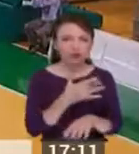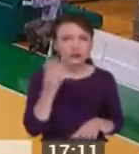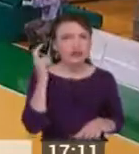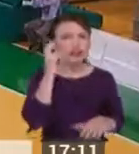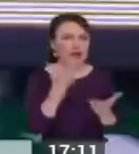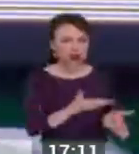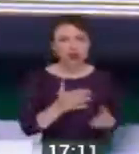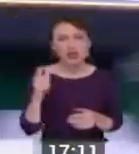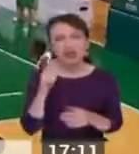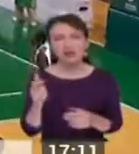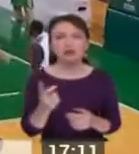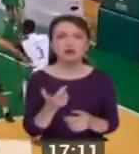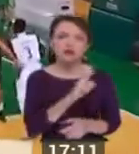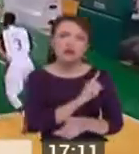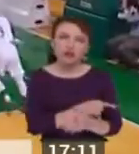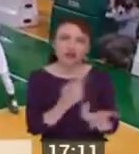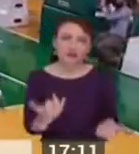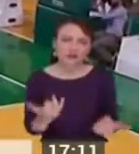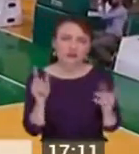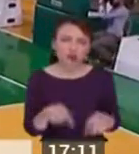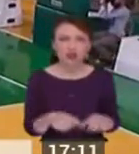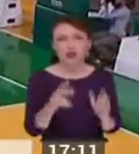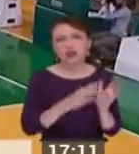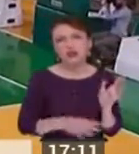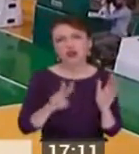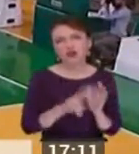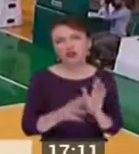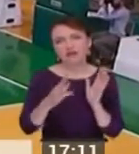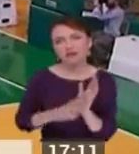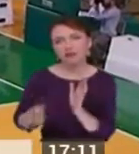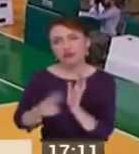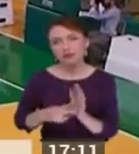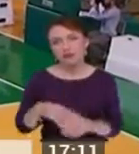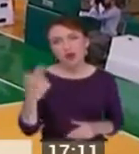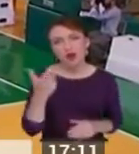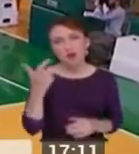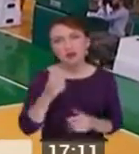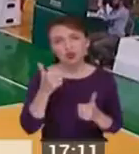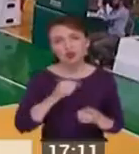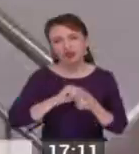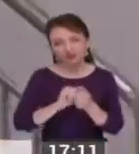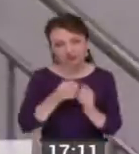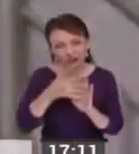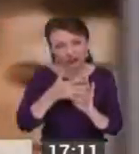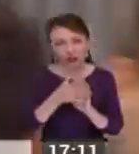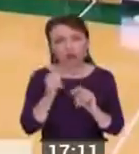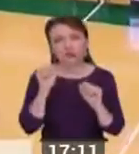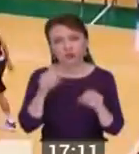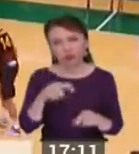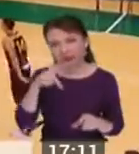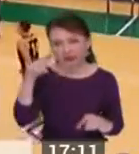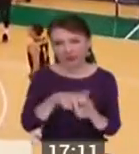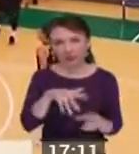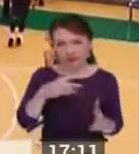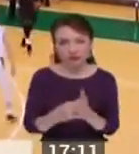виявився сильнішим і цього разу 92-87. Господарі добре вивчили суперника і змогли нав'язати йому свій